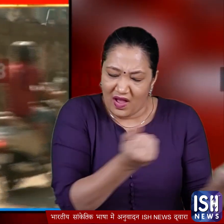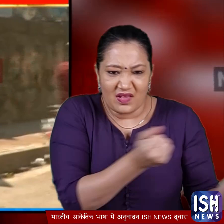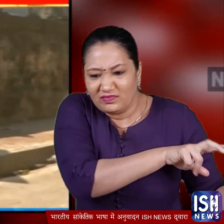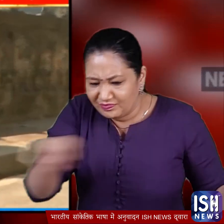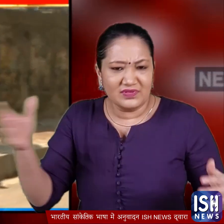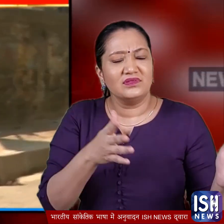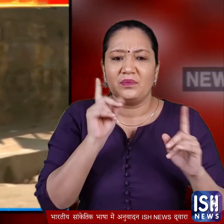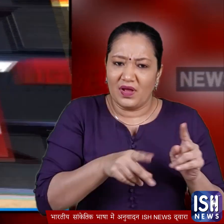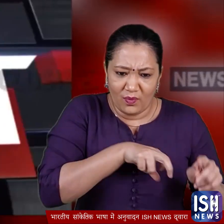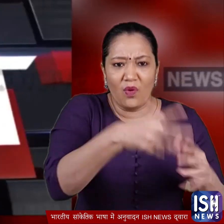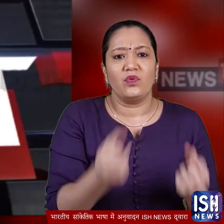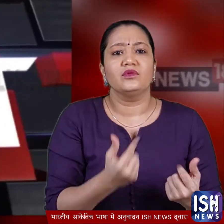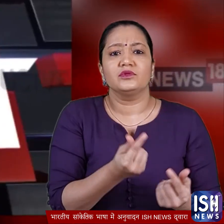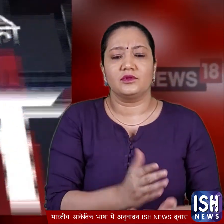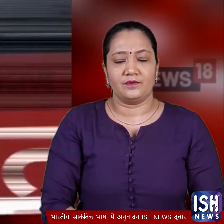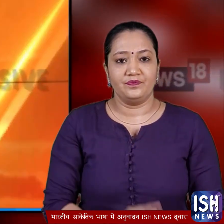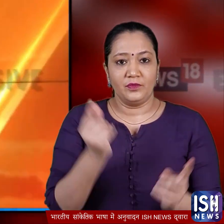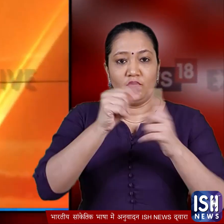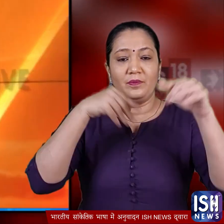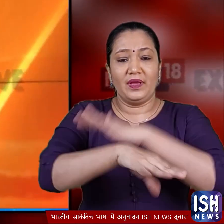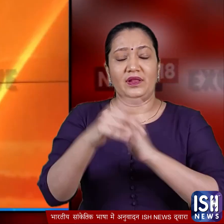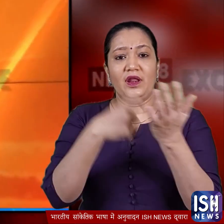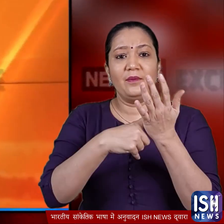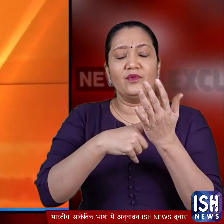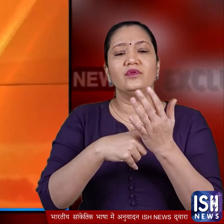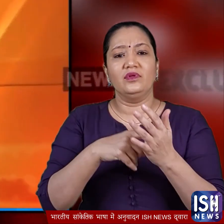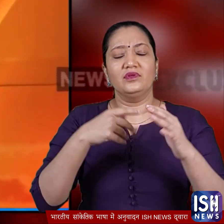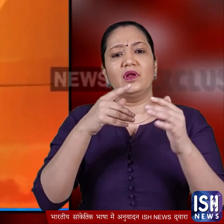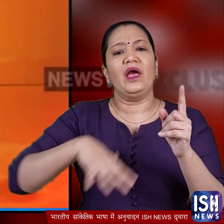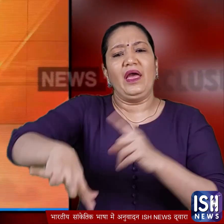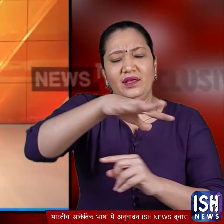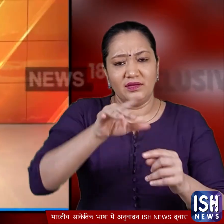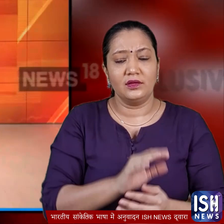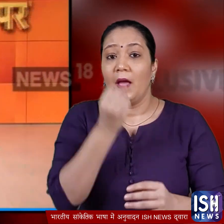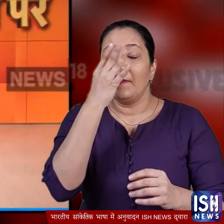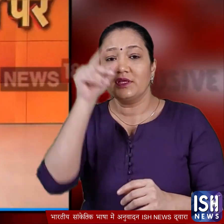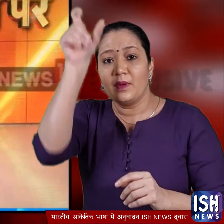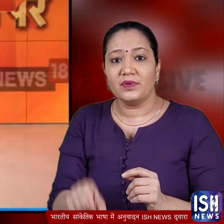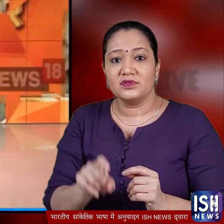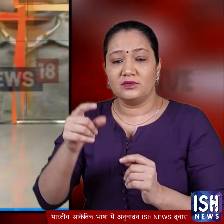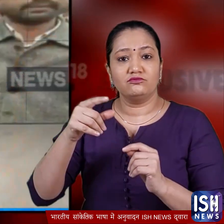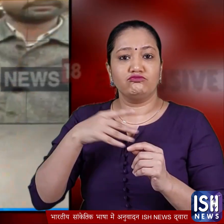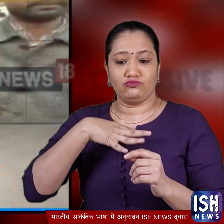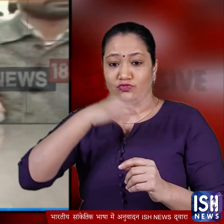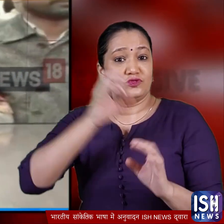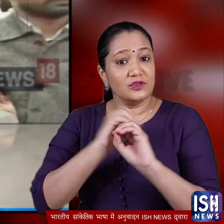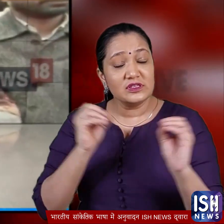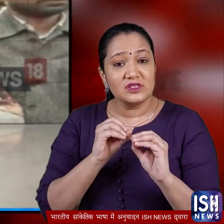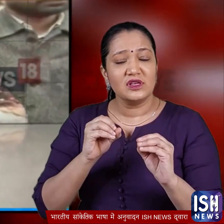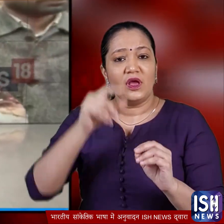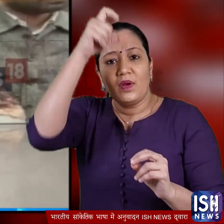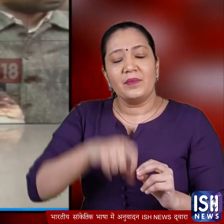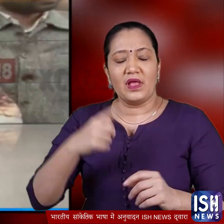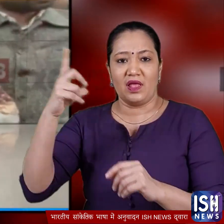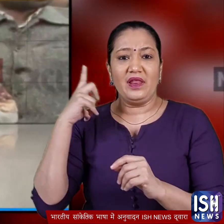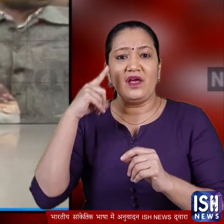मांग की ताकि वो आराम से इसका इस्तेमाल कर सकें। उत्तर प्रदेश की रामपुर कारखाना विधानसभा सीट पर बीजेपी से टिकट न मिलने पर